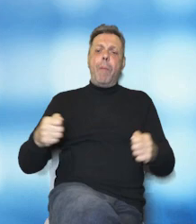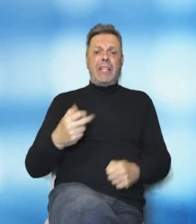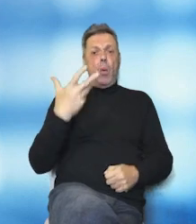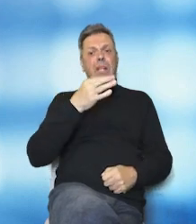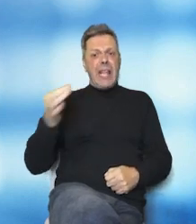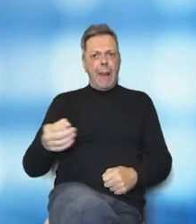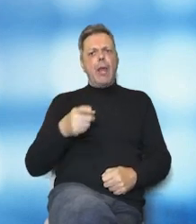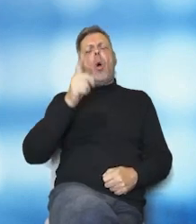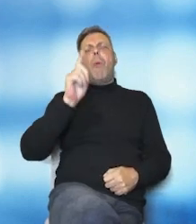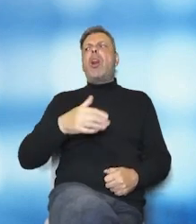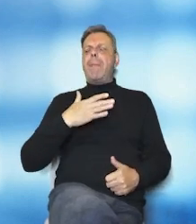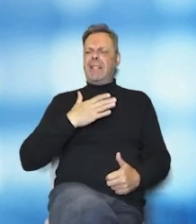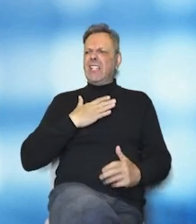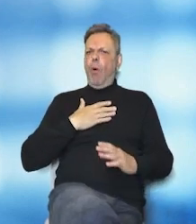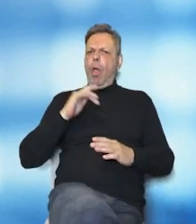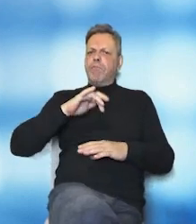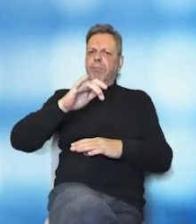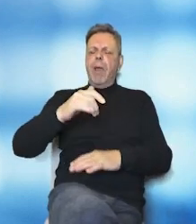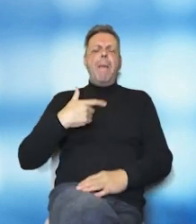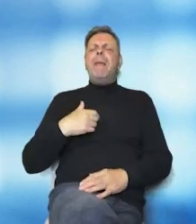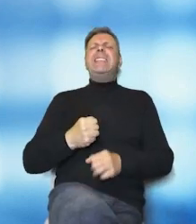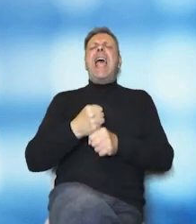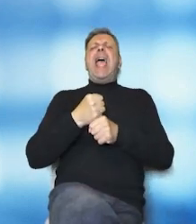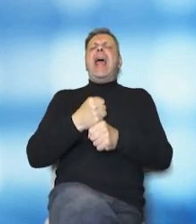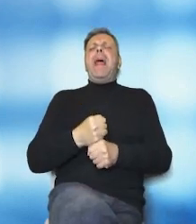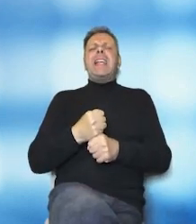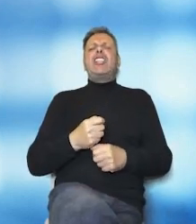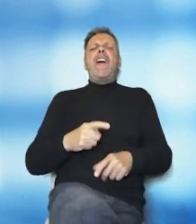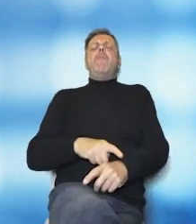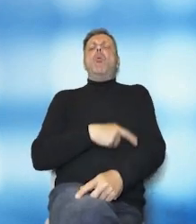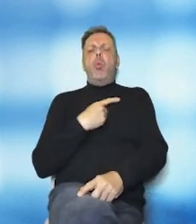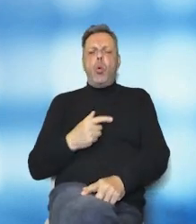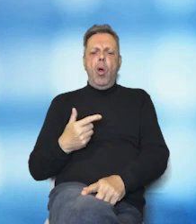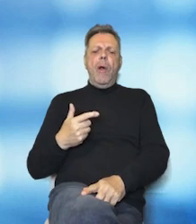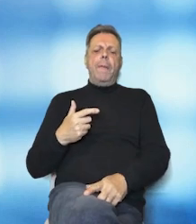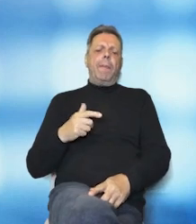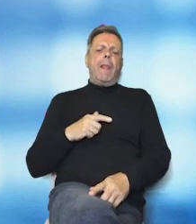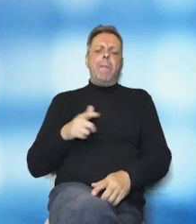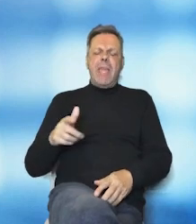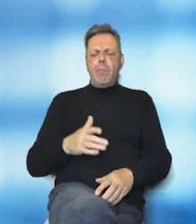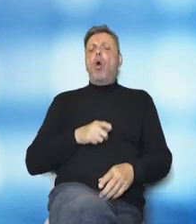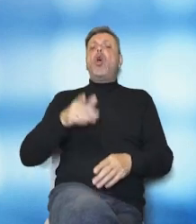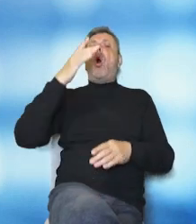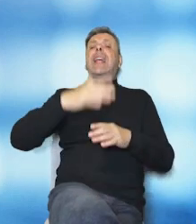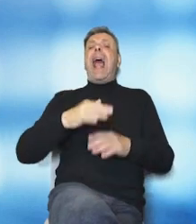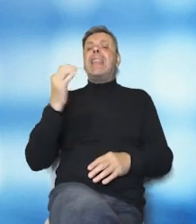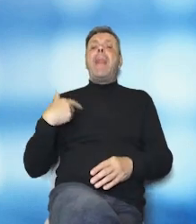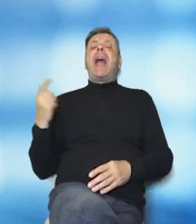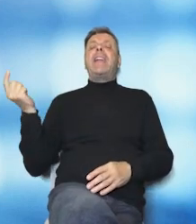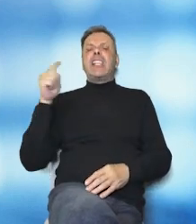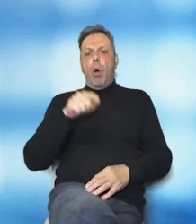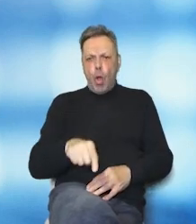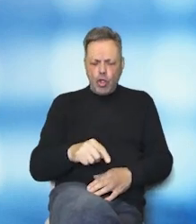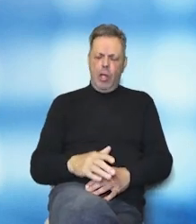svoju dinamiku. Znači, mi se na kontrolnoj točki ne zadržavamo dugo, mi se zadržimo do kraja dana kad smo stigli tamo, tu